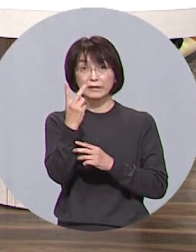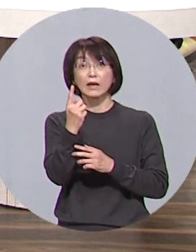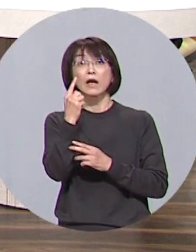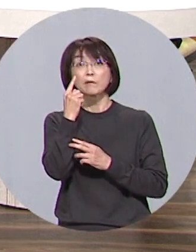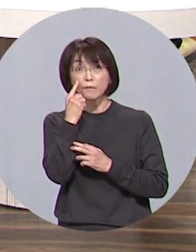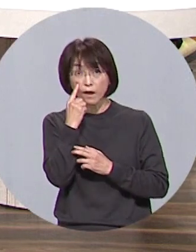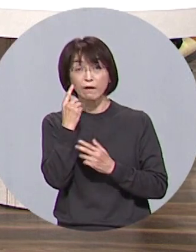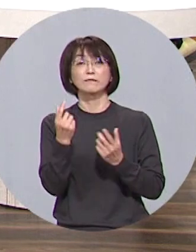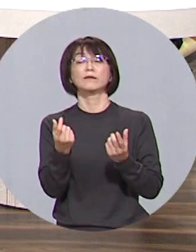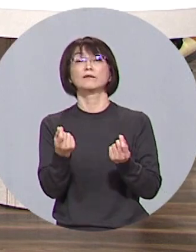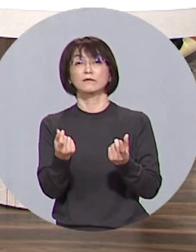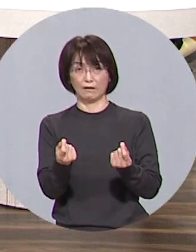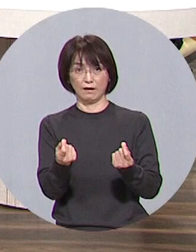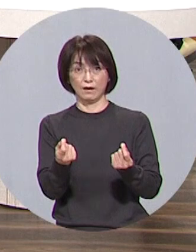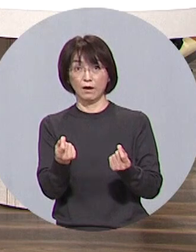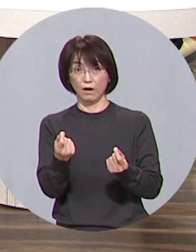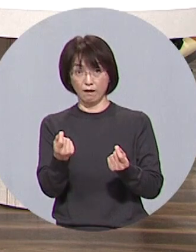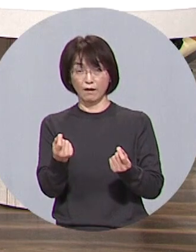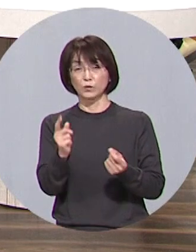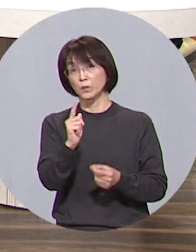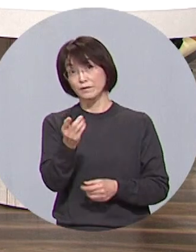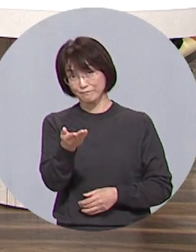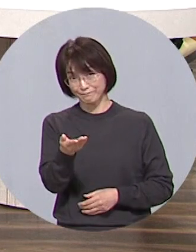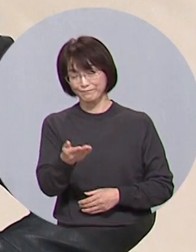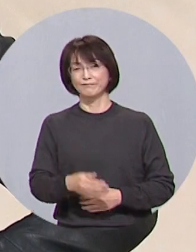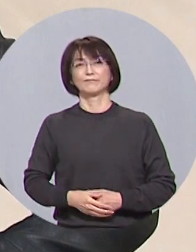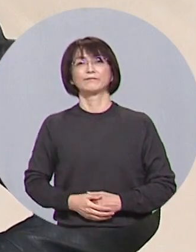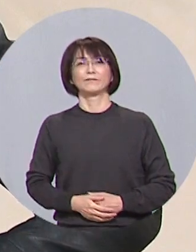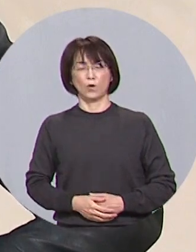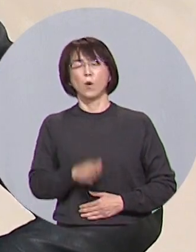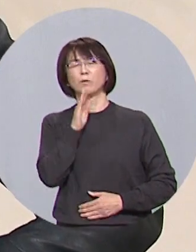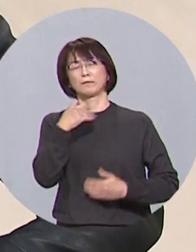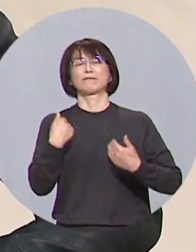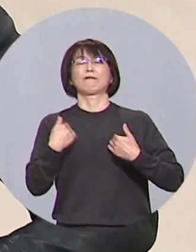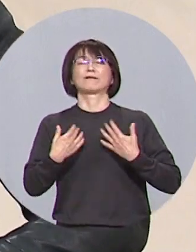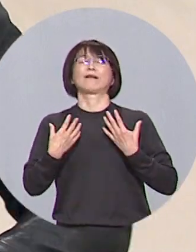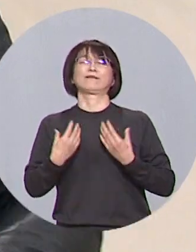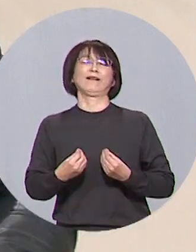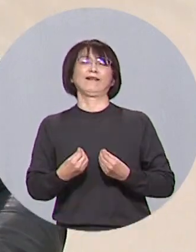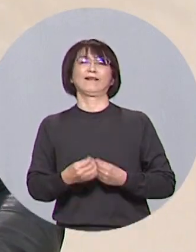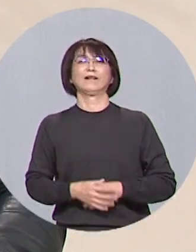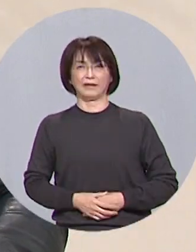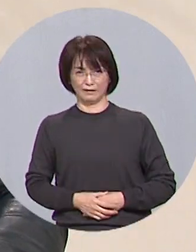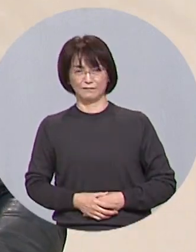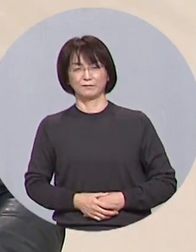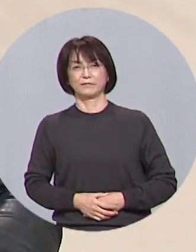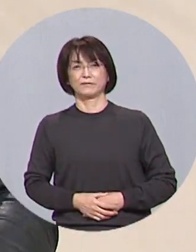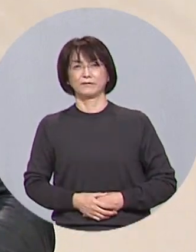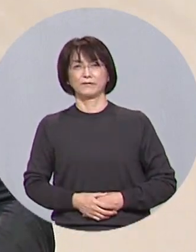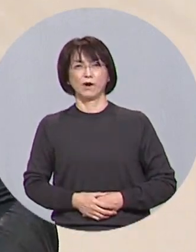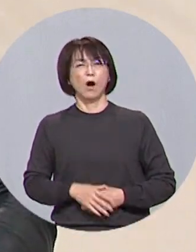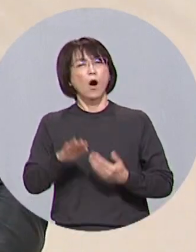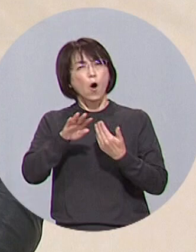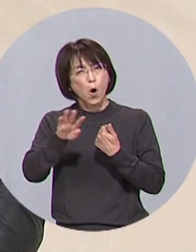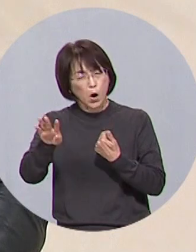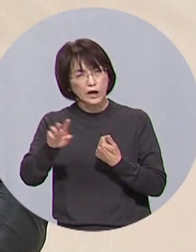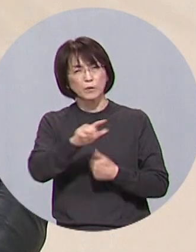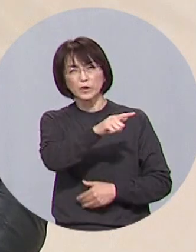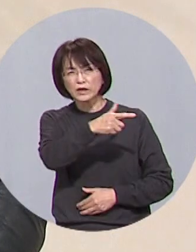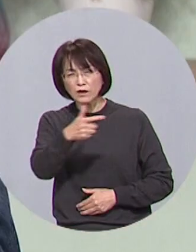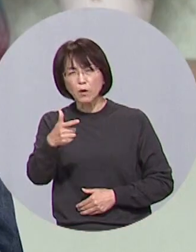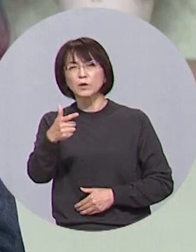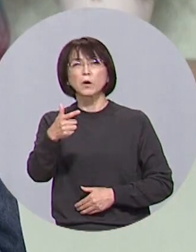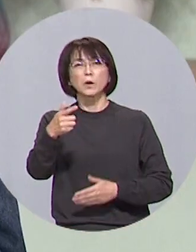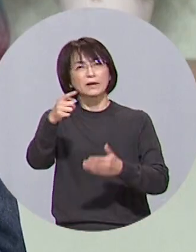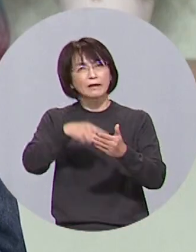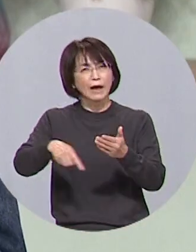も2回目ですけれども、いかがですか。 楽しかったですね。 楽しかった。 いやまだまだあるけど ね、 もったいないぐら